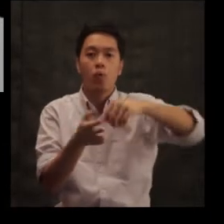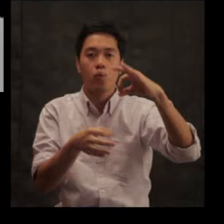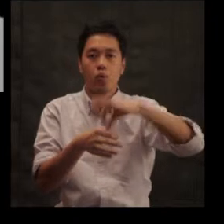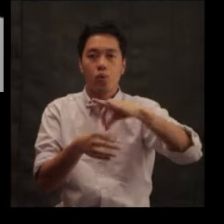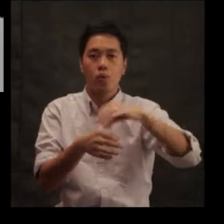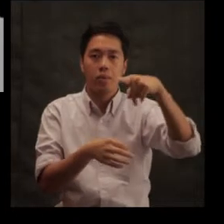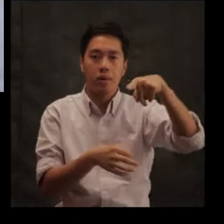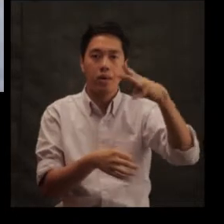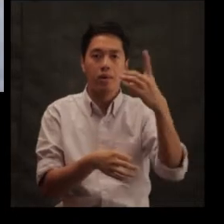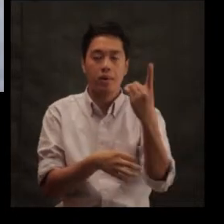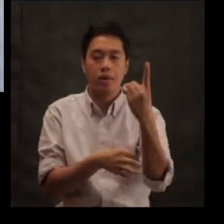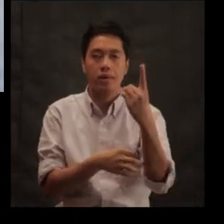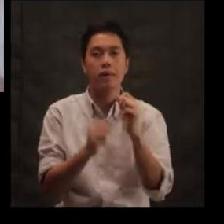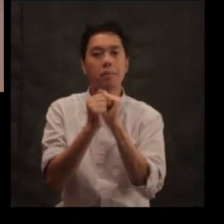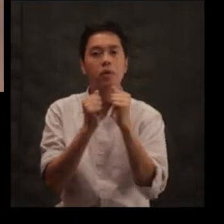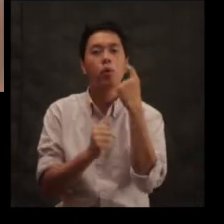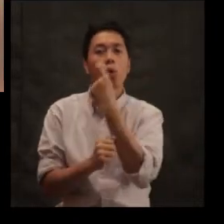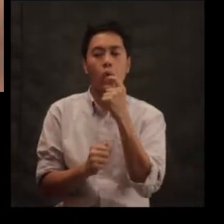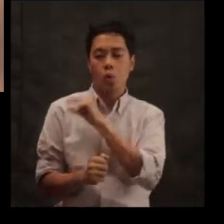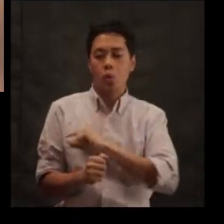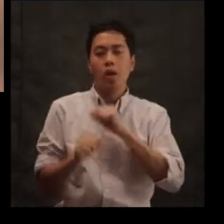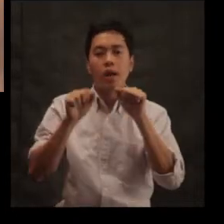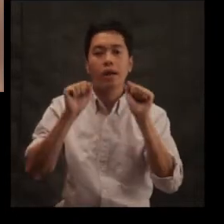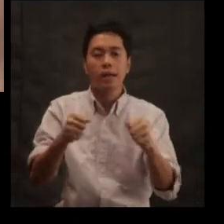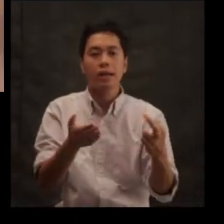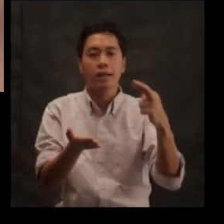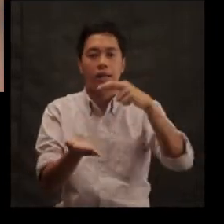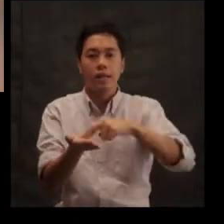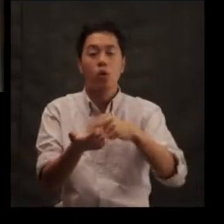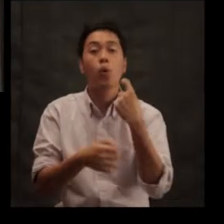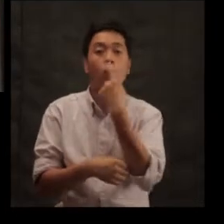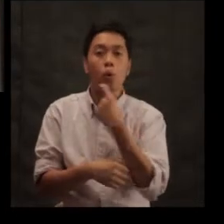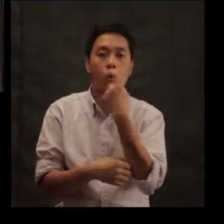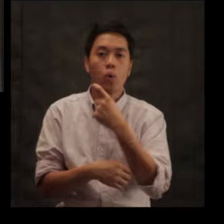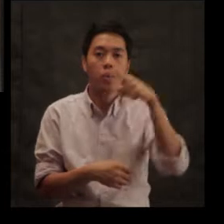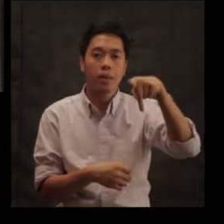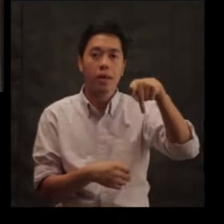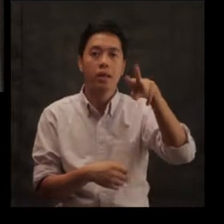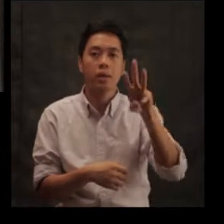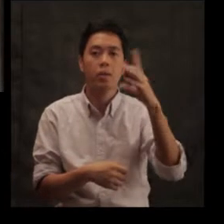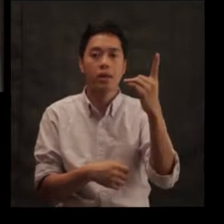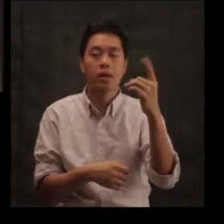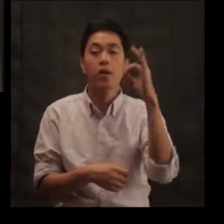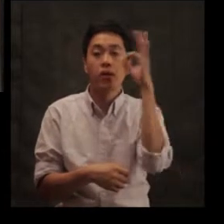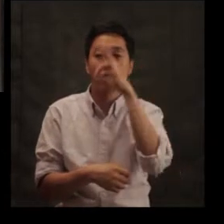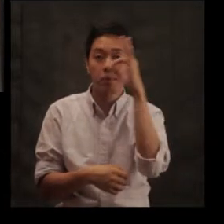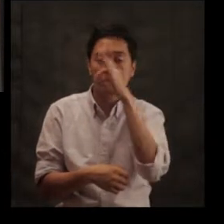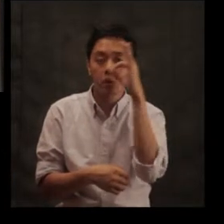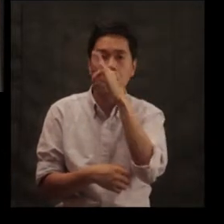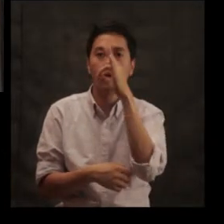mga PWD. Nakatala dito ang mga kwalifikasyon ng mga magrerehistro. Ito ay mga Pilipinong